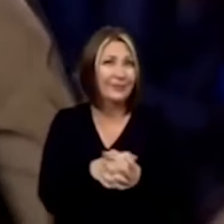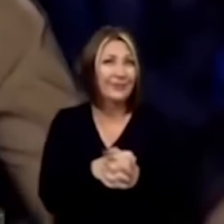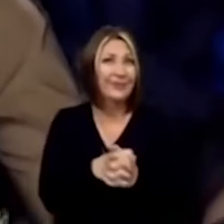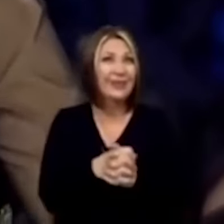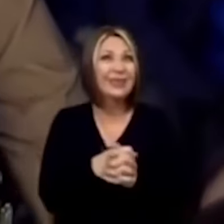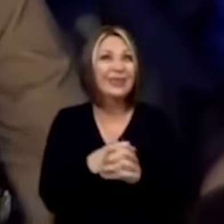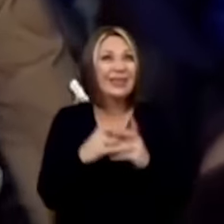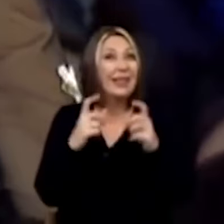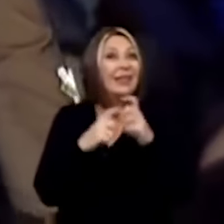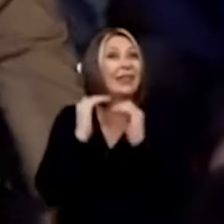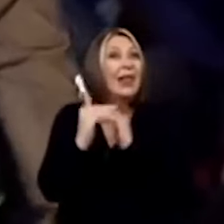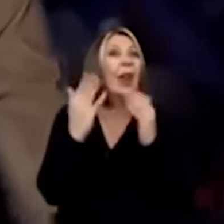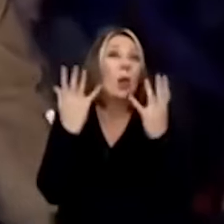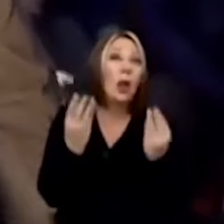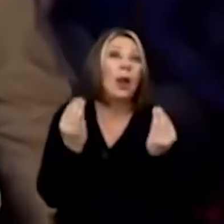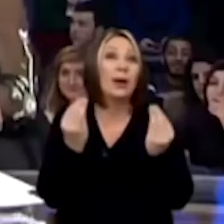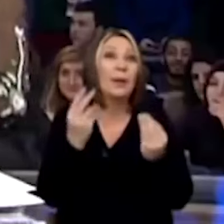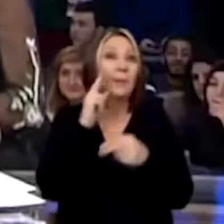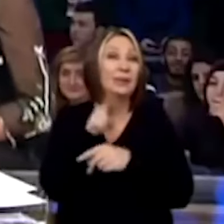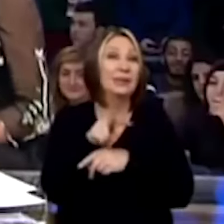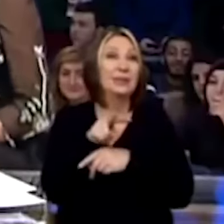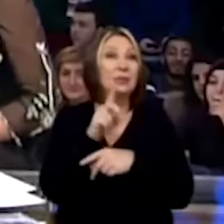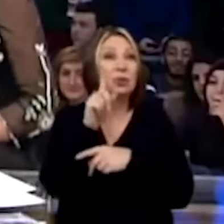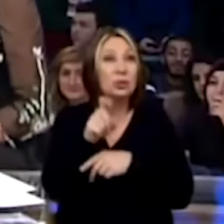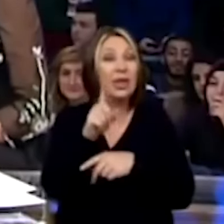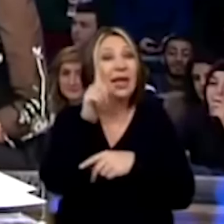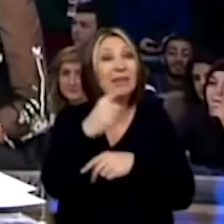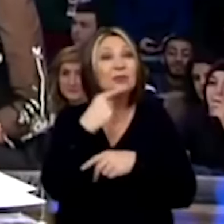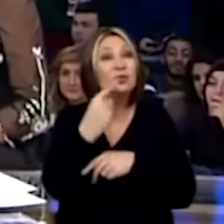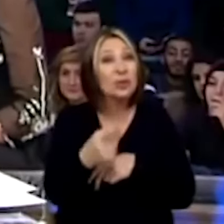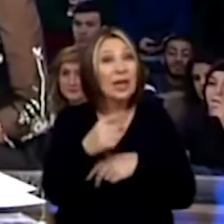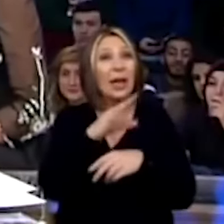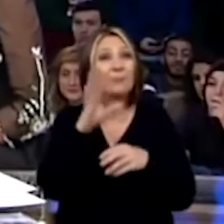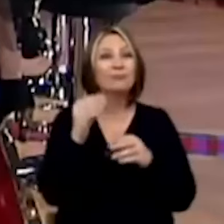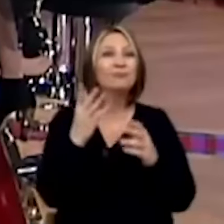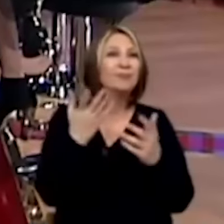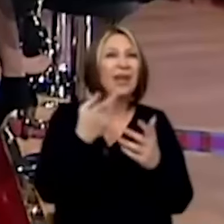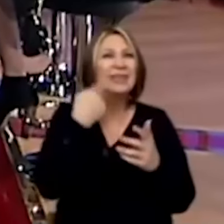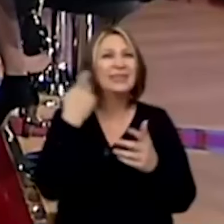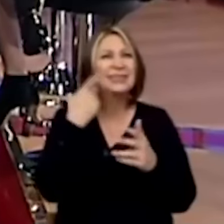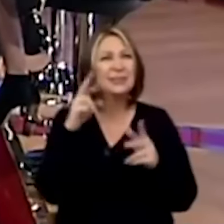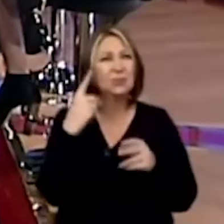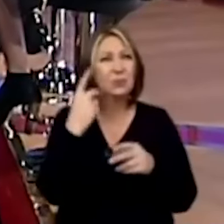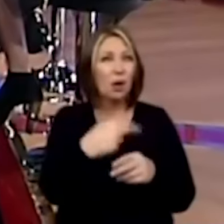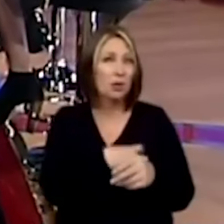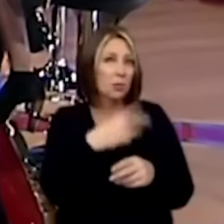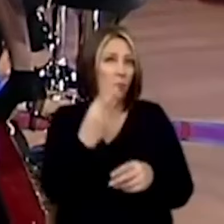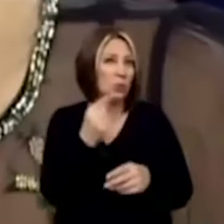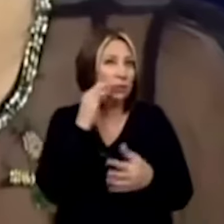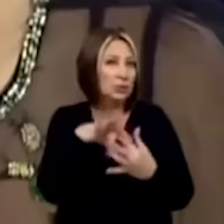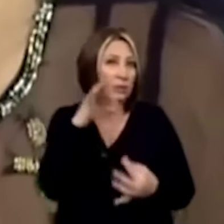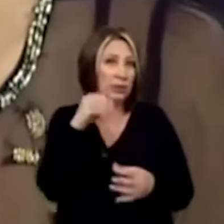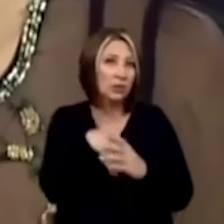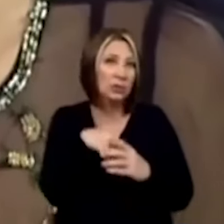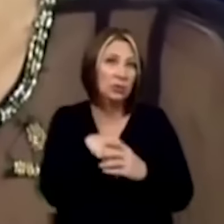Ya hayır genel olarak baktığında hani sordun. İlk söylediği şeylerde Alaturkalık seziyorum ben. Niye aşık olduğun insan